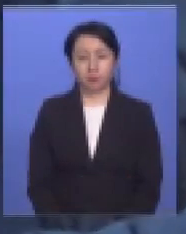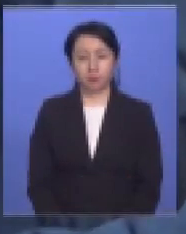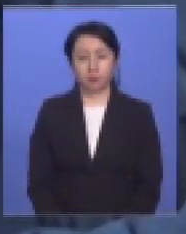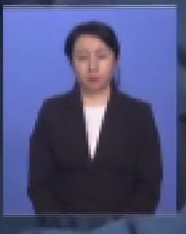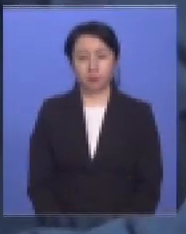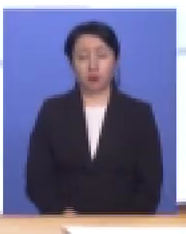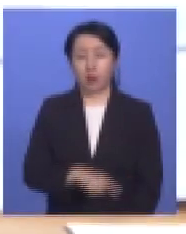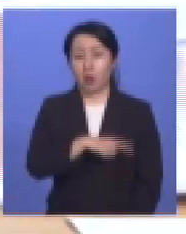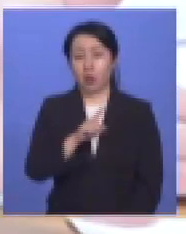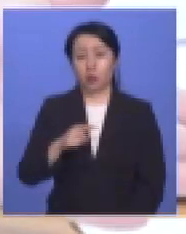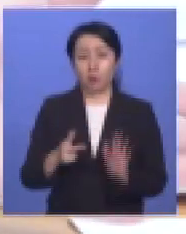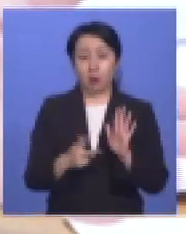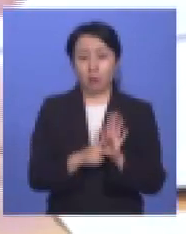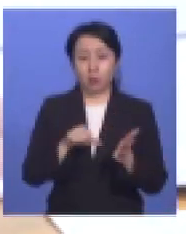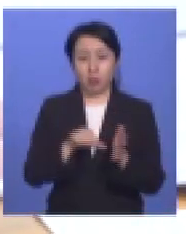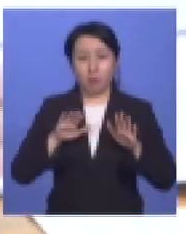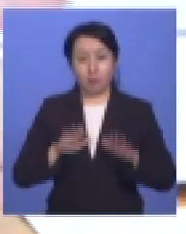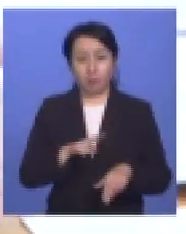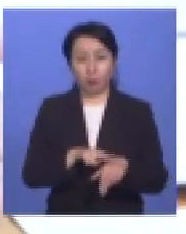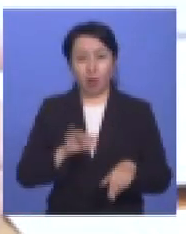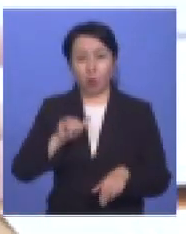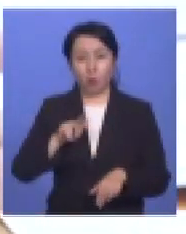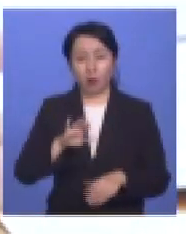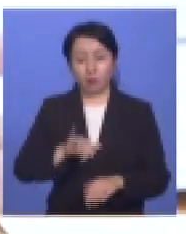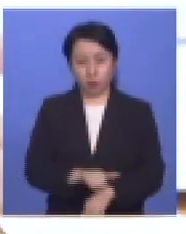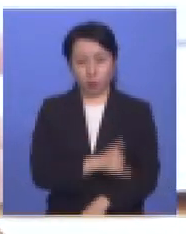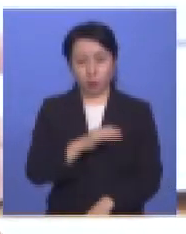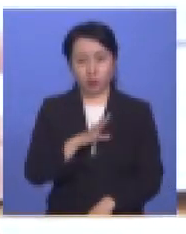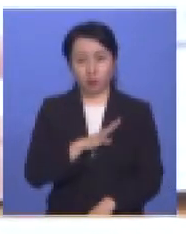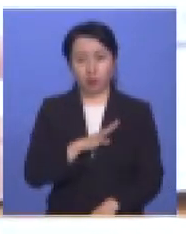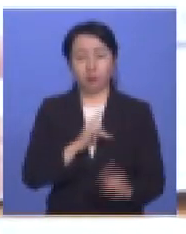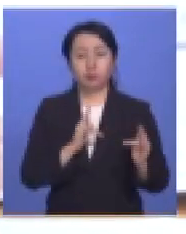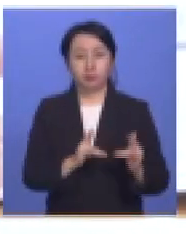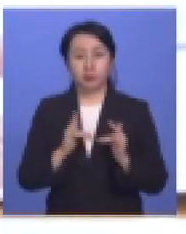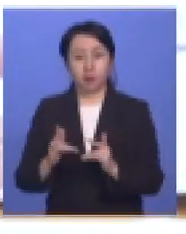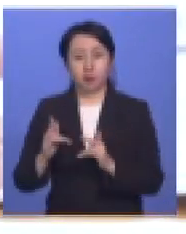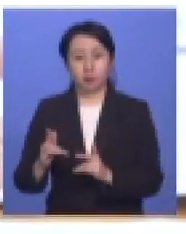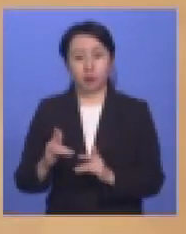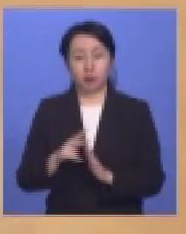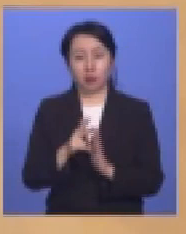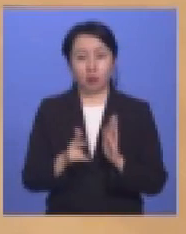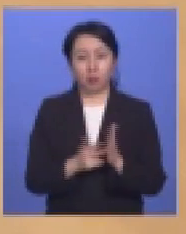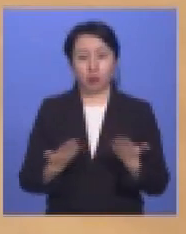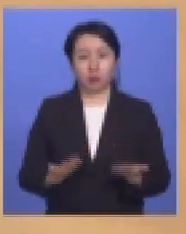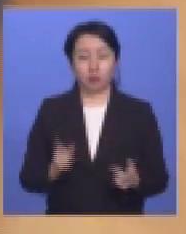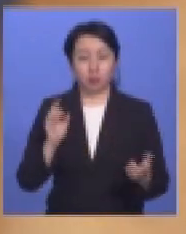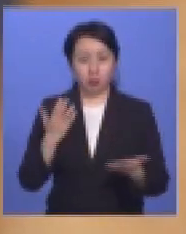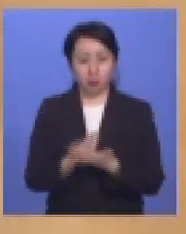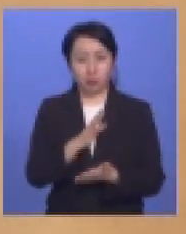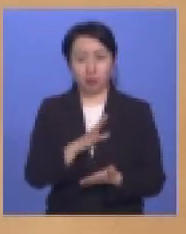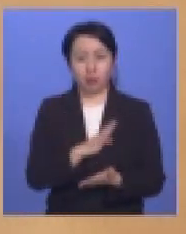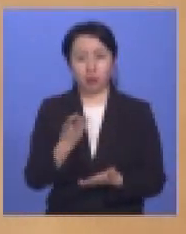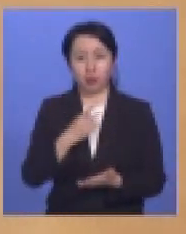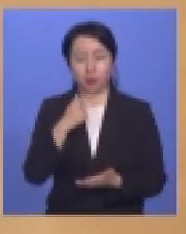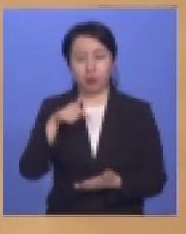здесь вот расписывайтесь. Нөмір 8-ші учаскелік полиция пунктіне Уәлиханов көшесіндегі жатақханалардың бірінің 76 жастағы тұрғыны